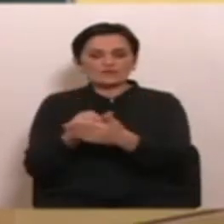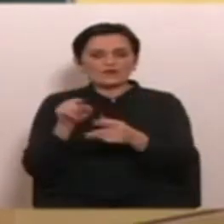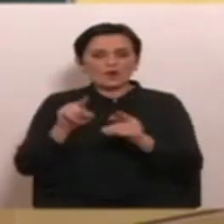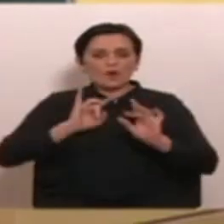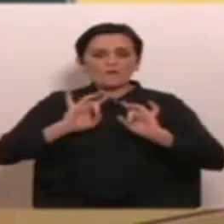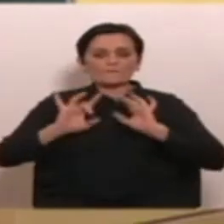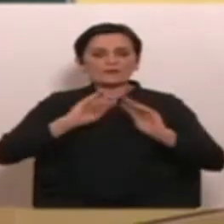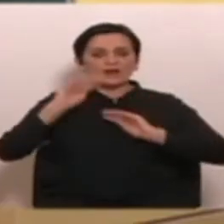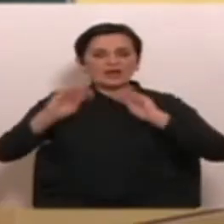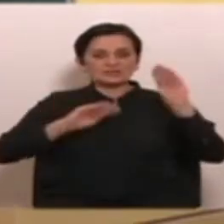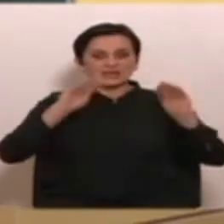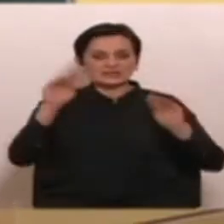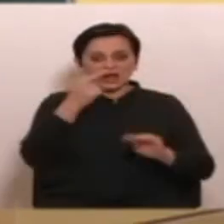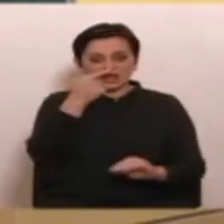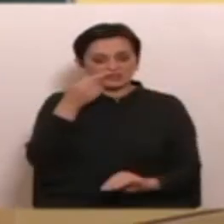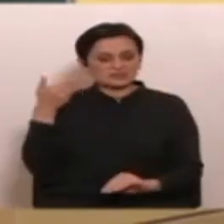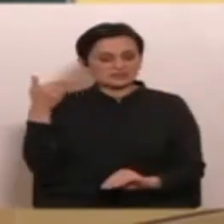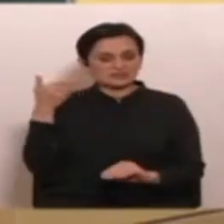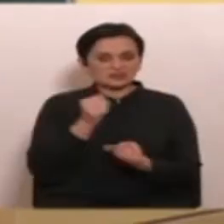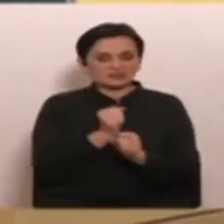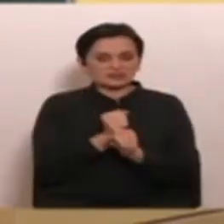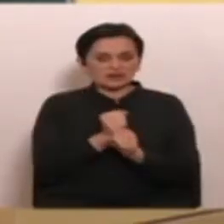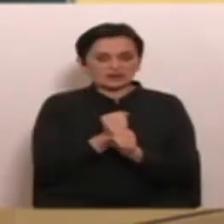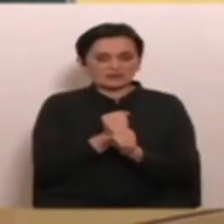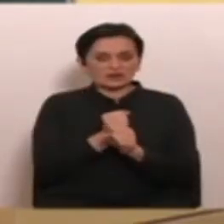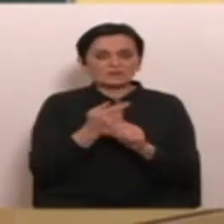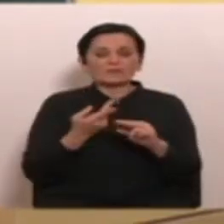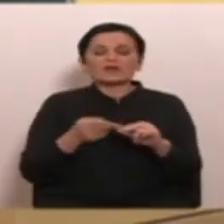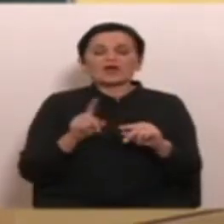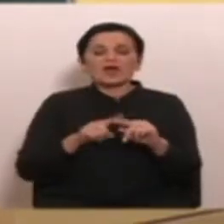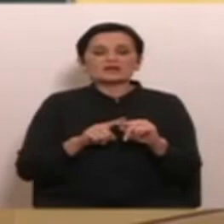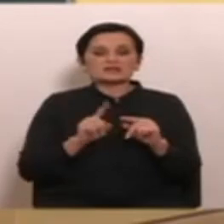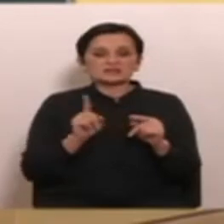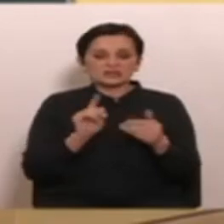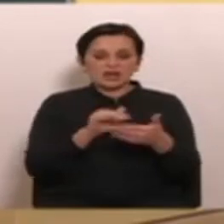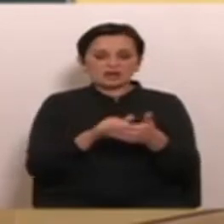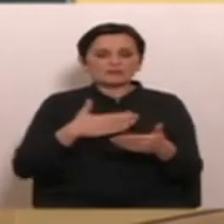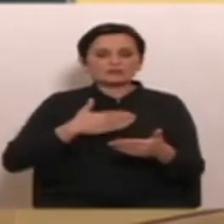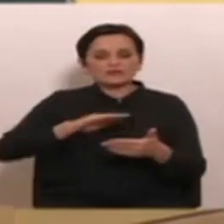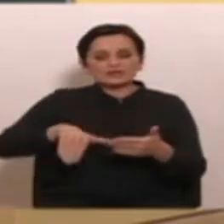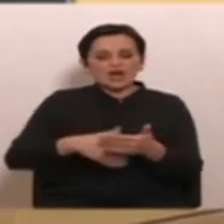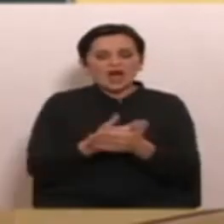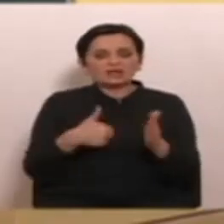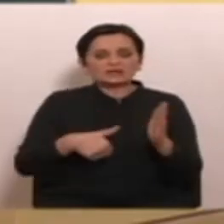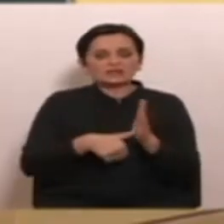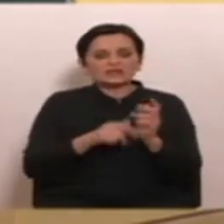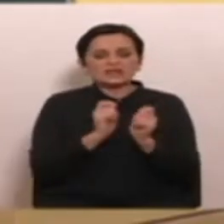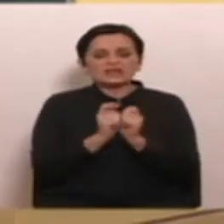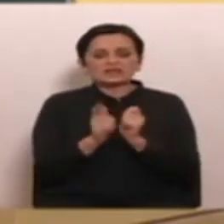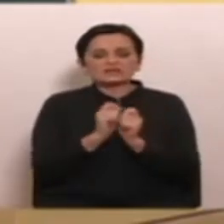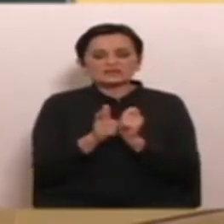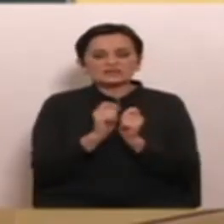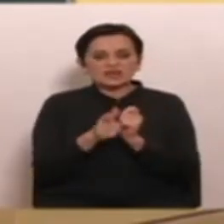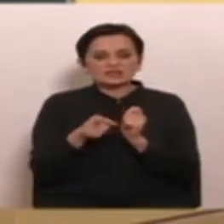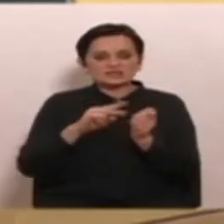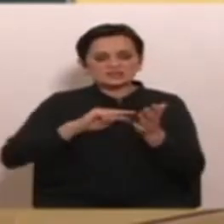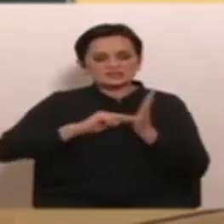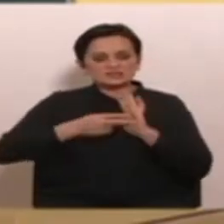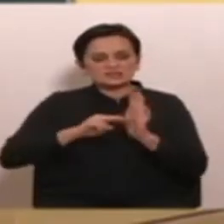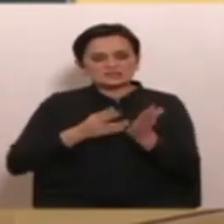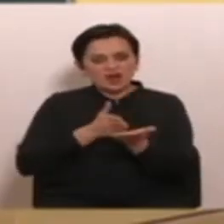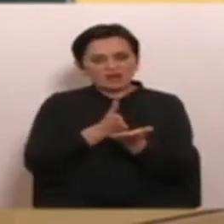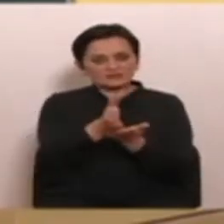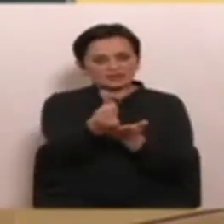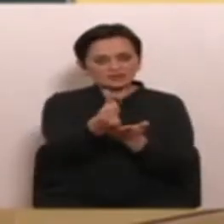დღის წინ გავაკეთეთ. ეს ეხება ჩვენს ახლებურ ინვესტიციების მოზიდვის სტრატეგიას, რომელსაც ასევე